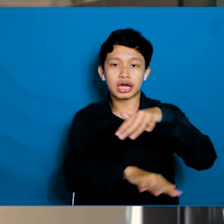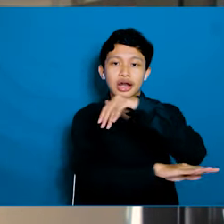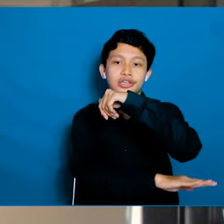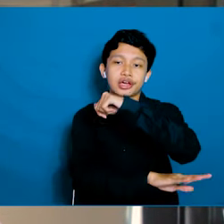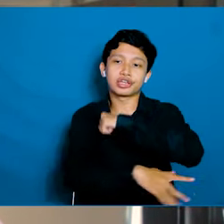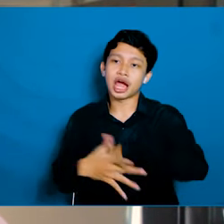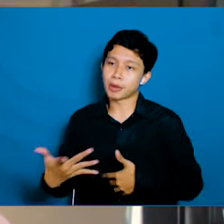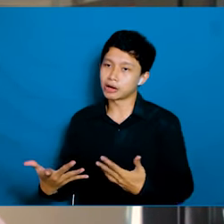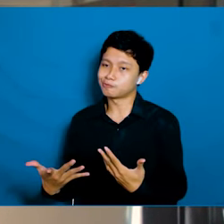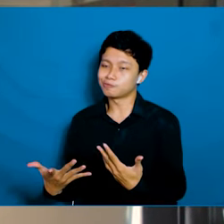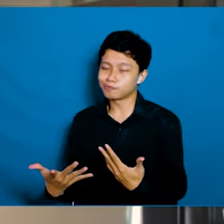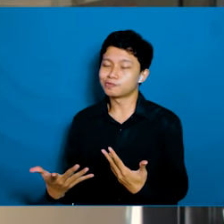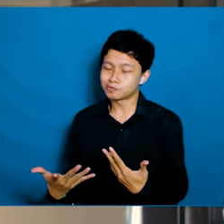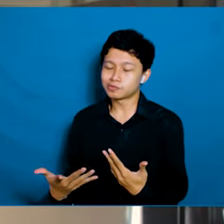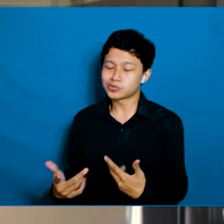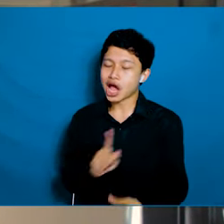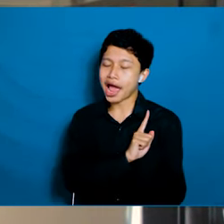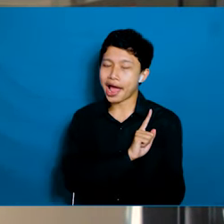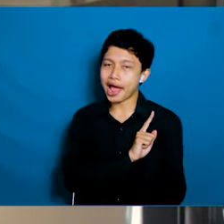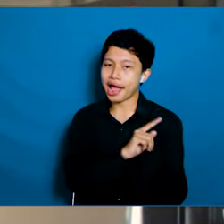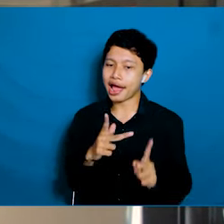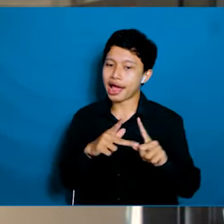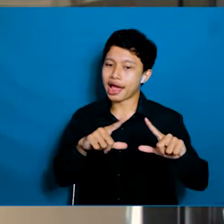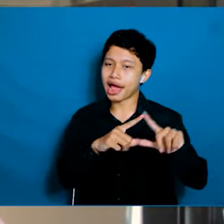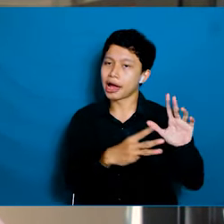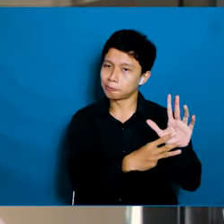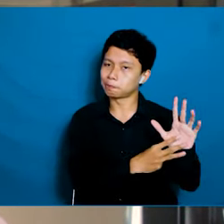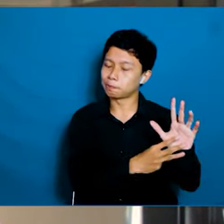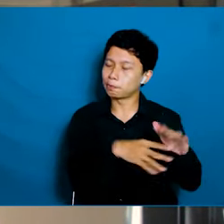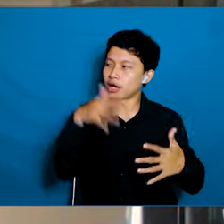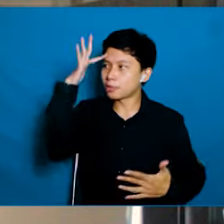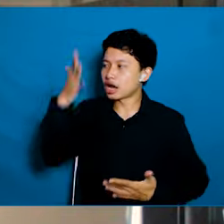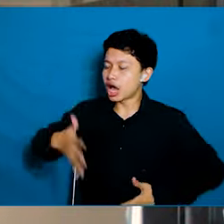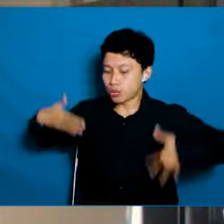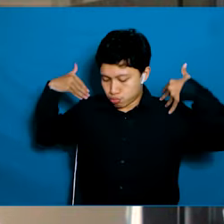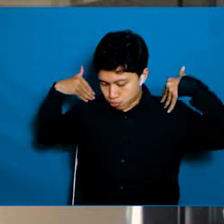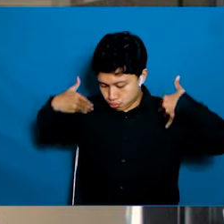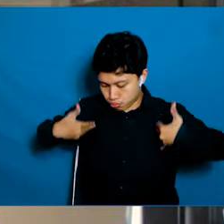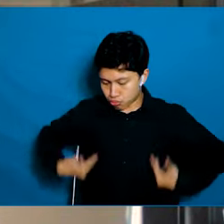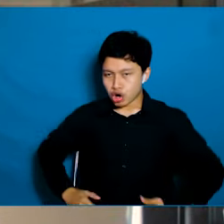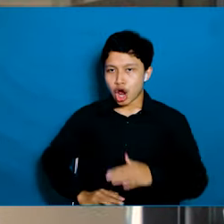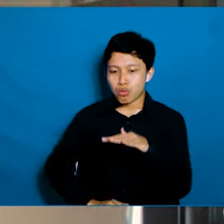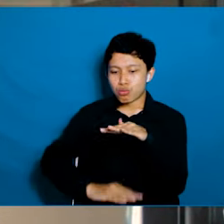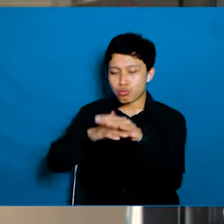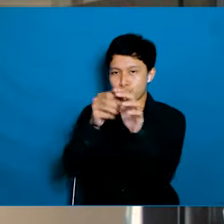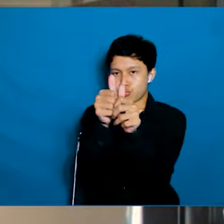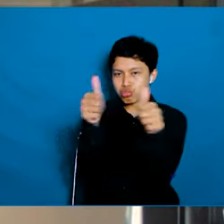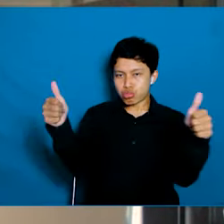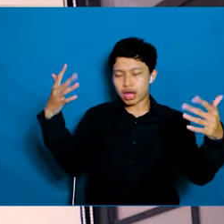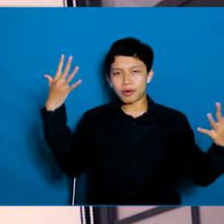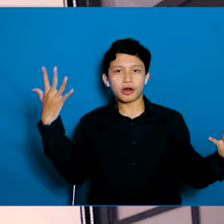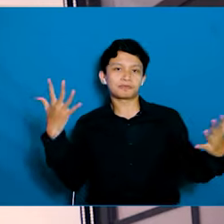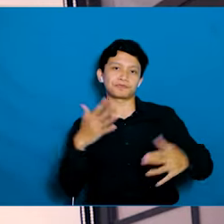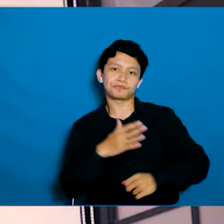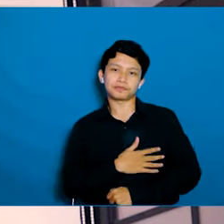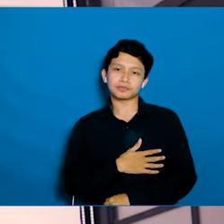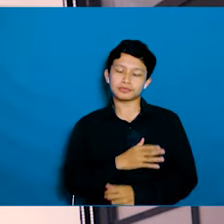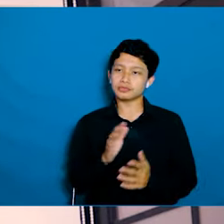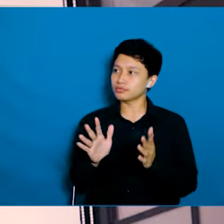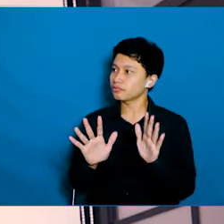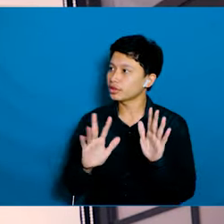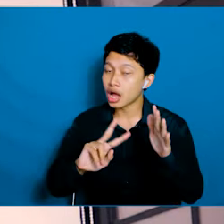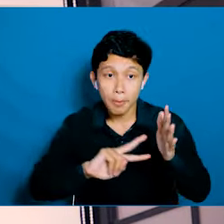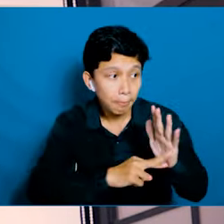berdasar pada hak asasinya sebagai manusia yang utuh begitu. Dari yang